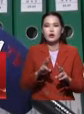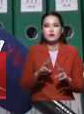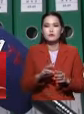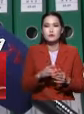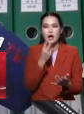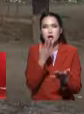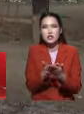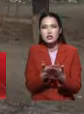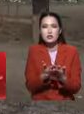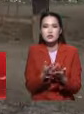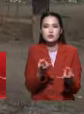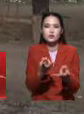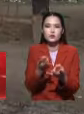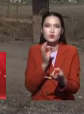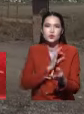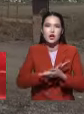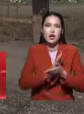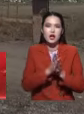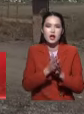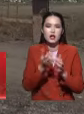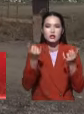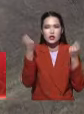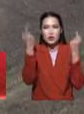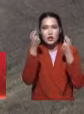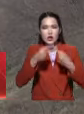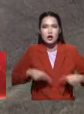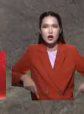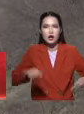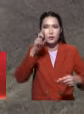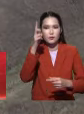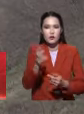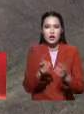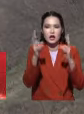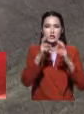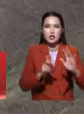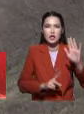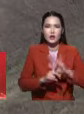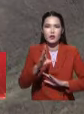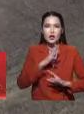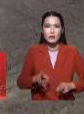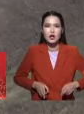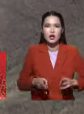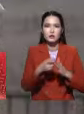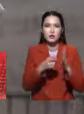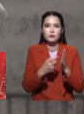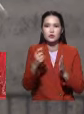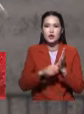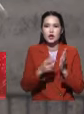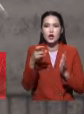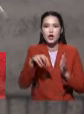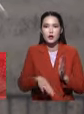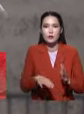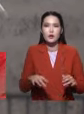шара қолданылады. Қазір оқиғаның мән жайын құзырлы органдар тексеріп жатыр. Аталған дерекке қатысты қылмыстық кодекстің бұзақылық бабы бойынша